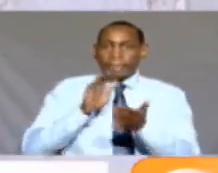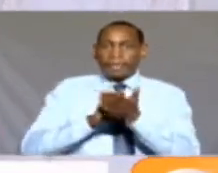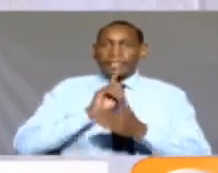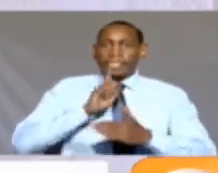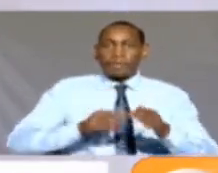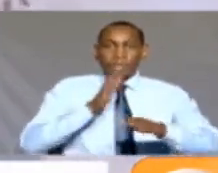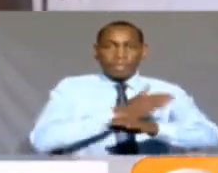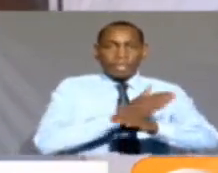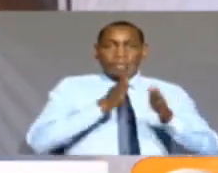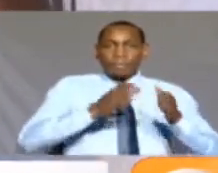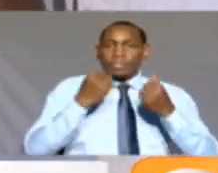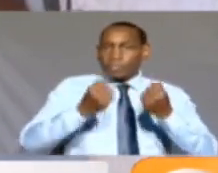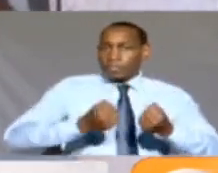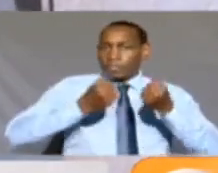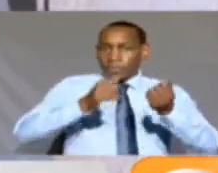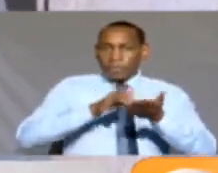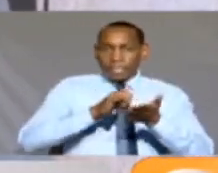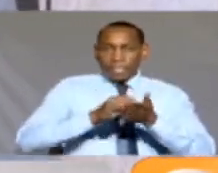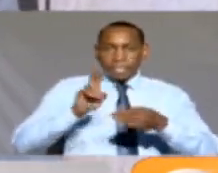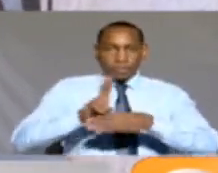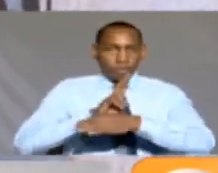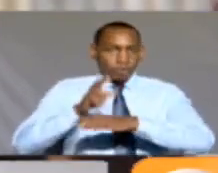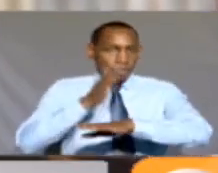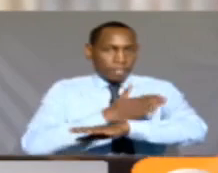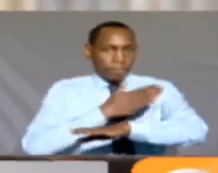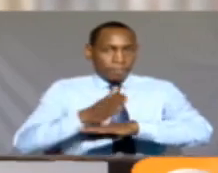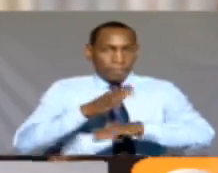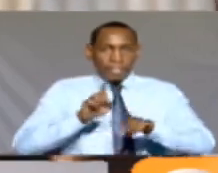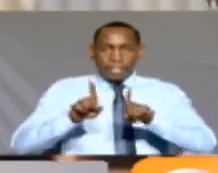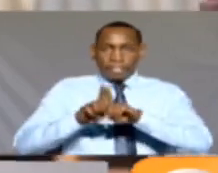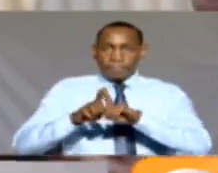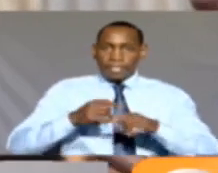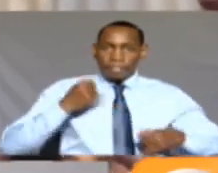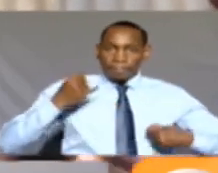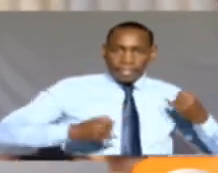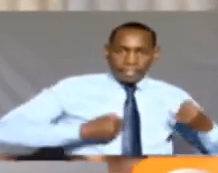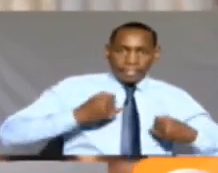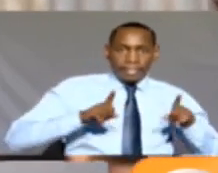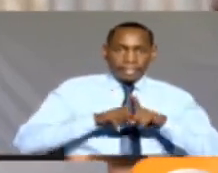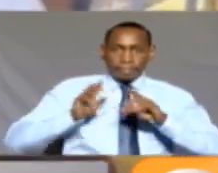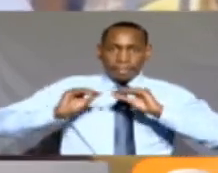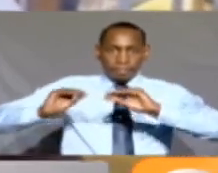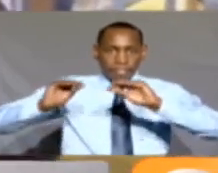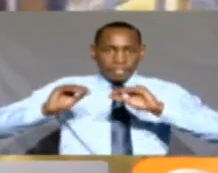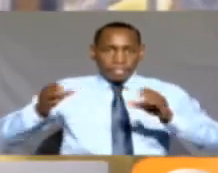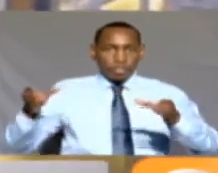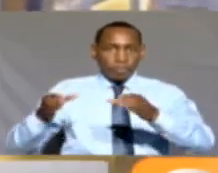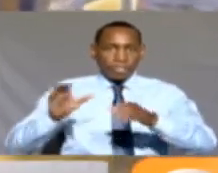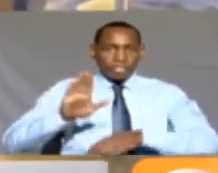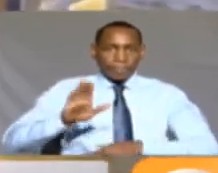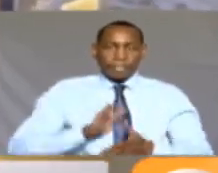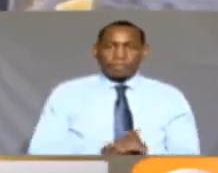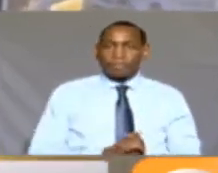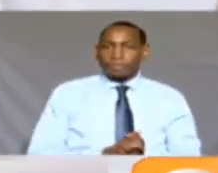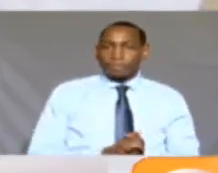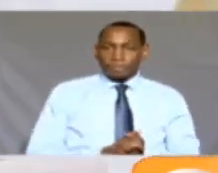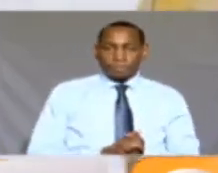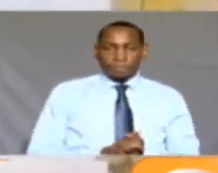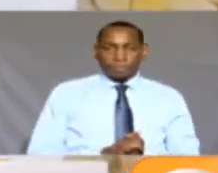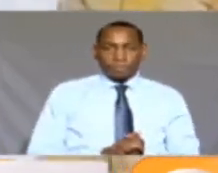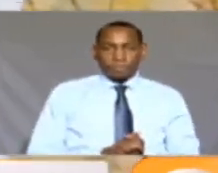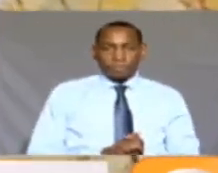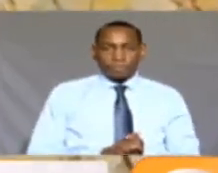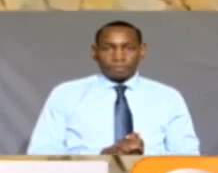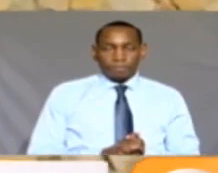kama mwanamuziki shupavu aliyetumia nyimbo zake si tu kwa kutumbuiza bali pia kuelimisha jamii yake.